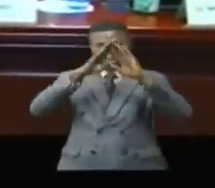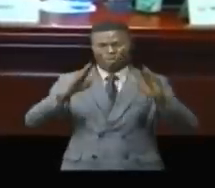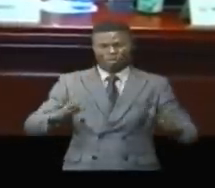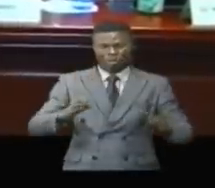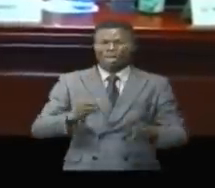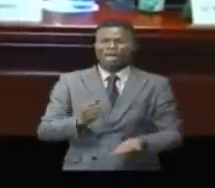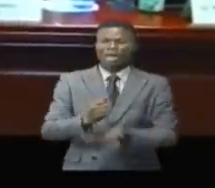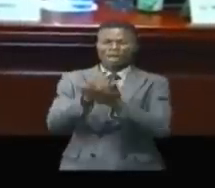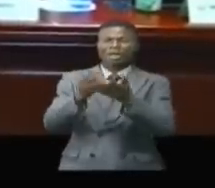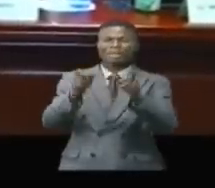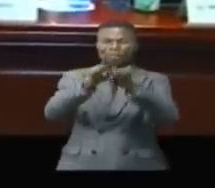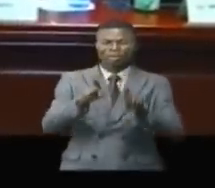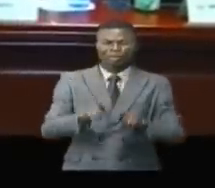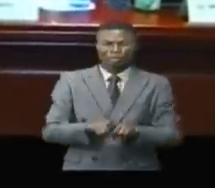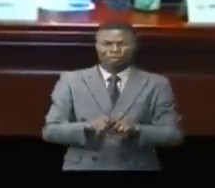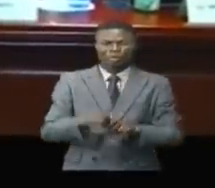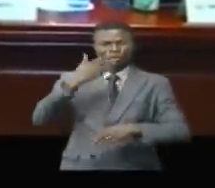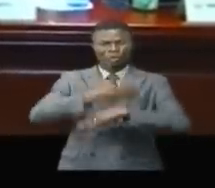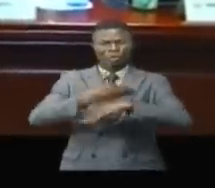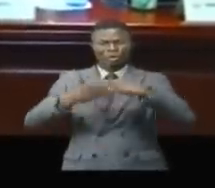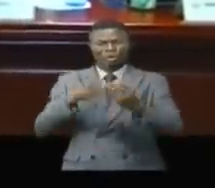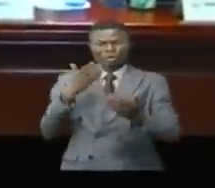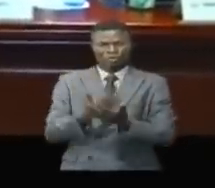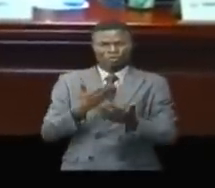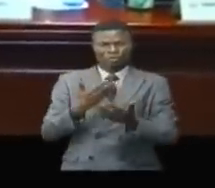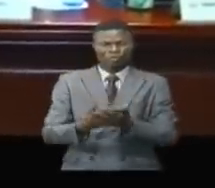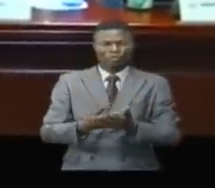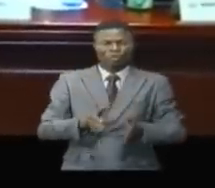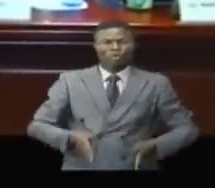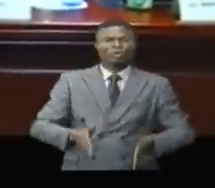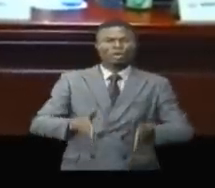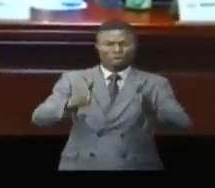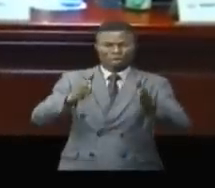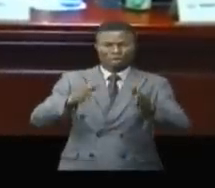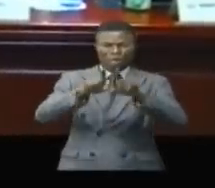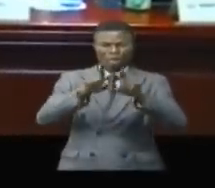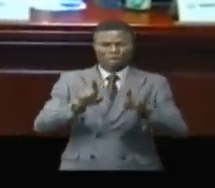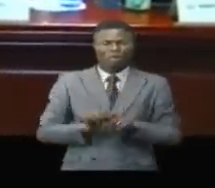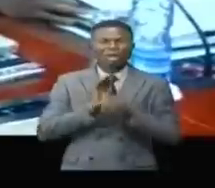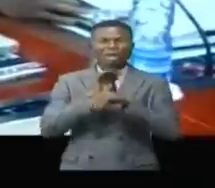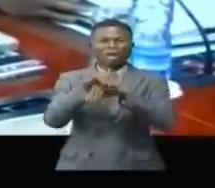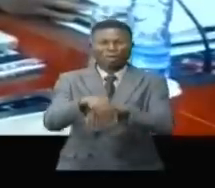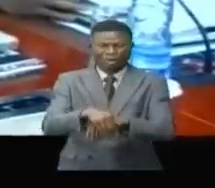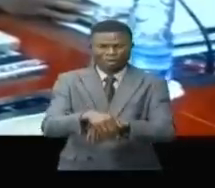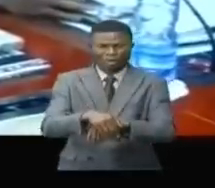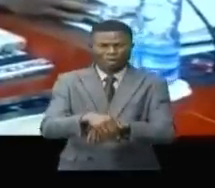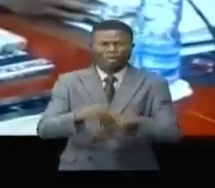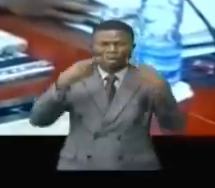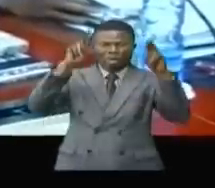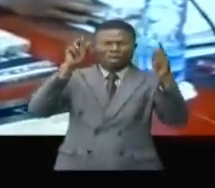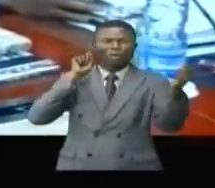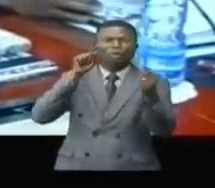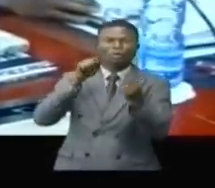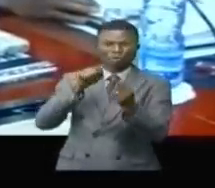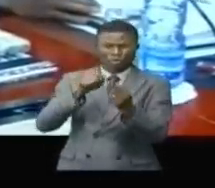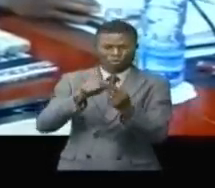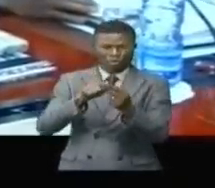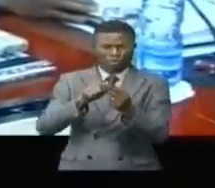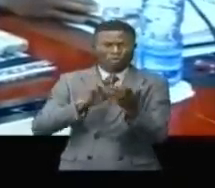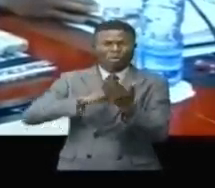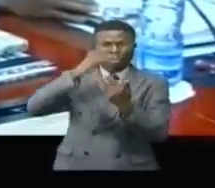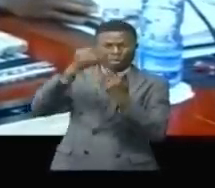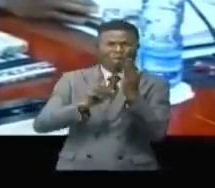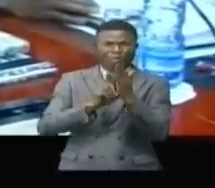facilitera également la construction rapide des infrastructures et participera à l'atteinte des objectifs du programme